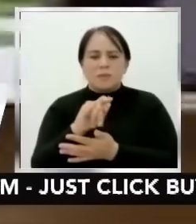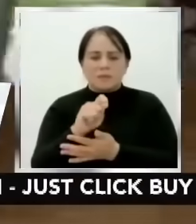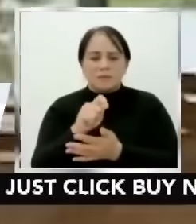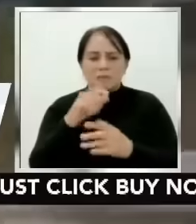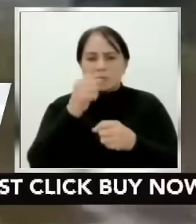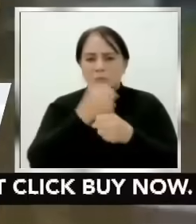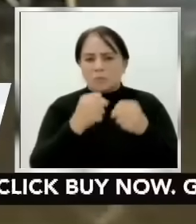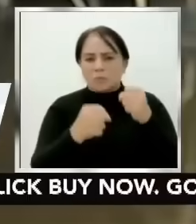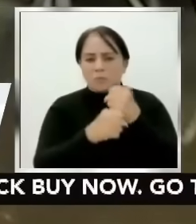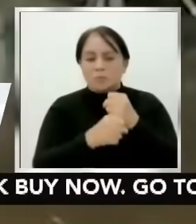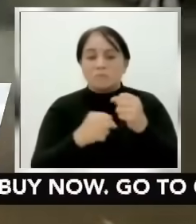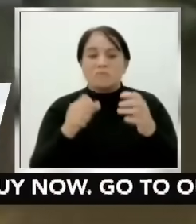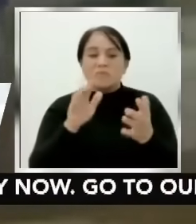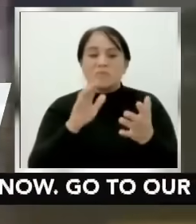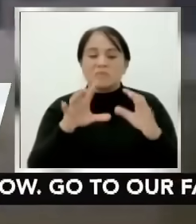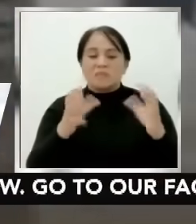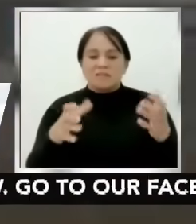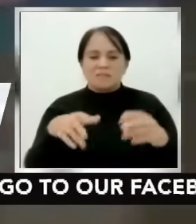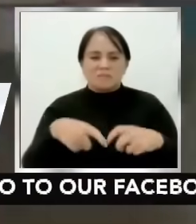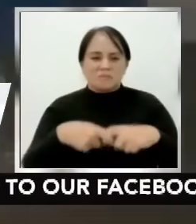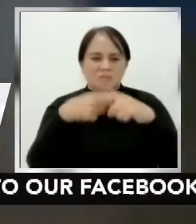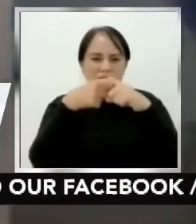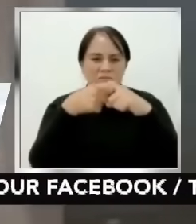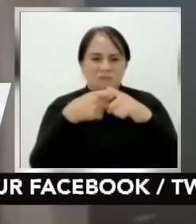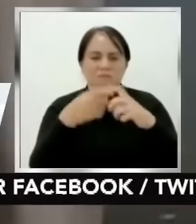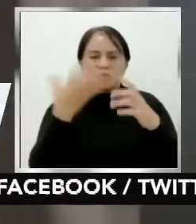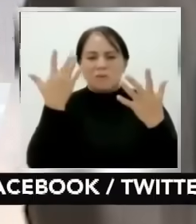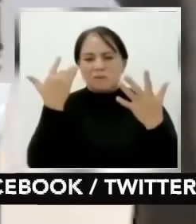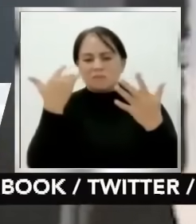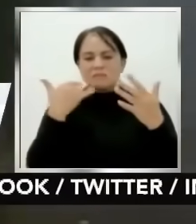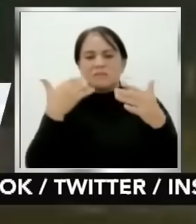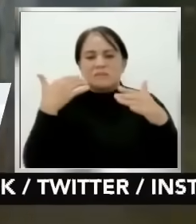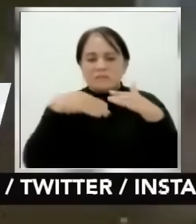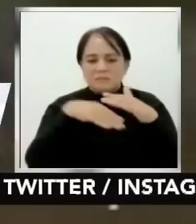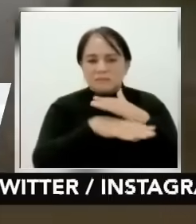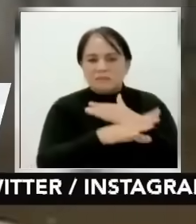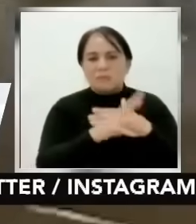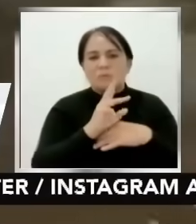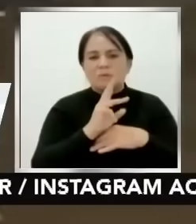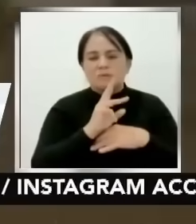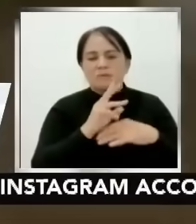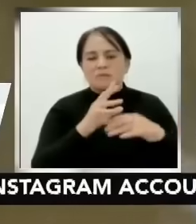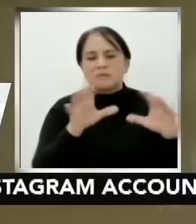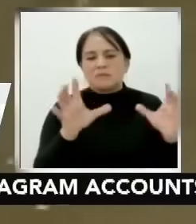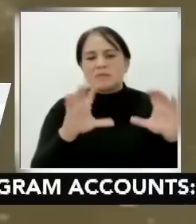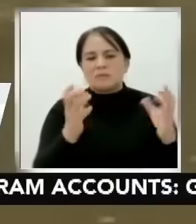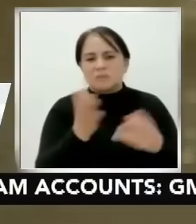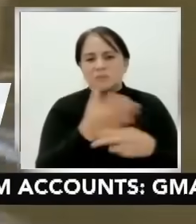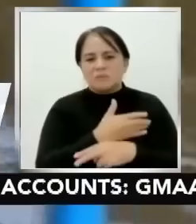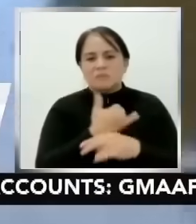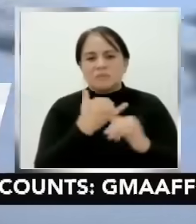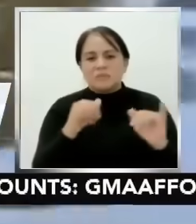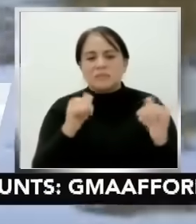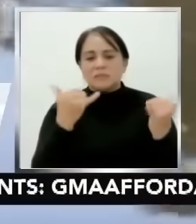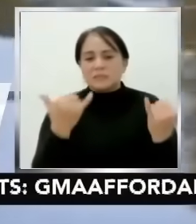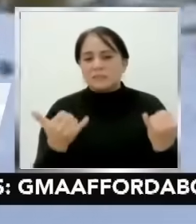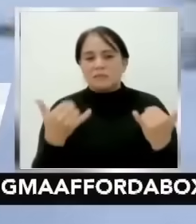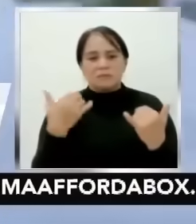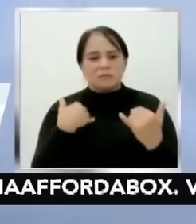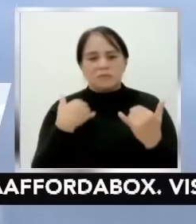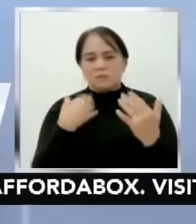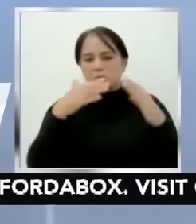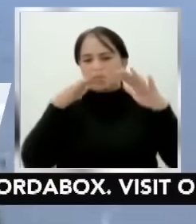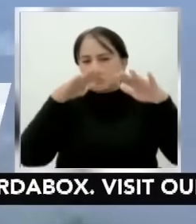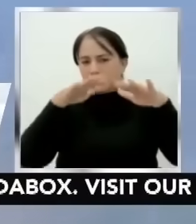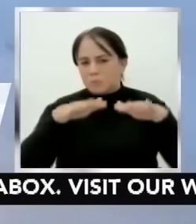ang klase. Pinasok na rin kasi ng tubig ang ilang classroom. Hanggang ngayon ay hindi pa rin daw humuhupa ang baha,